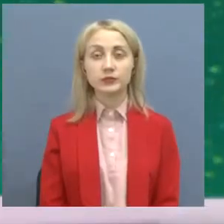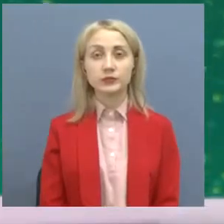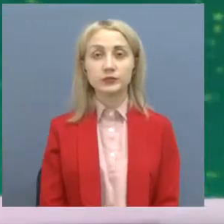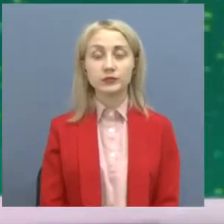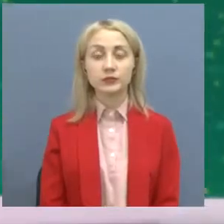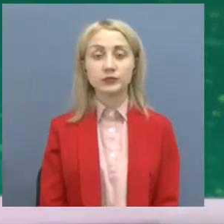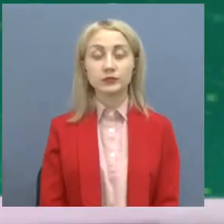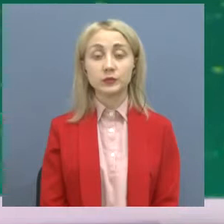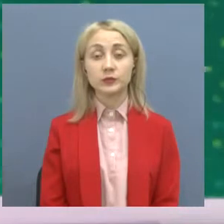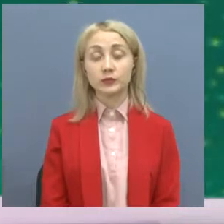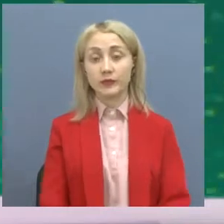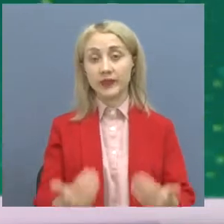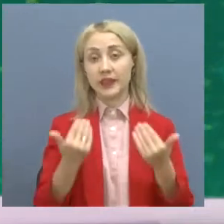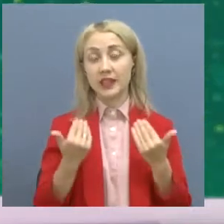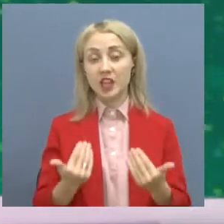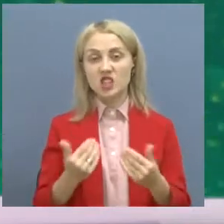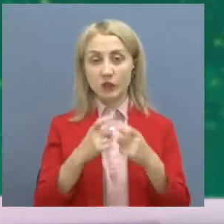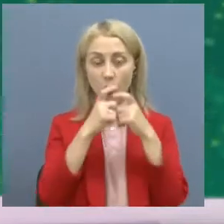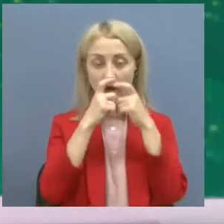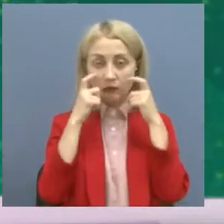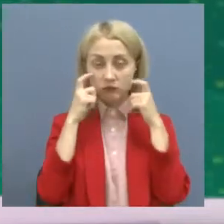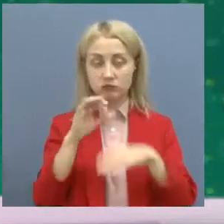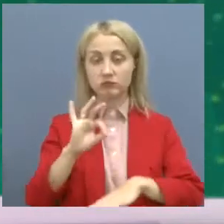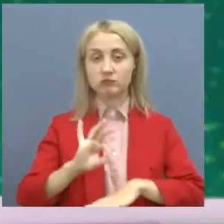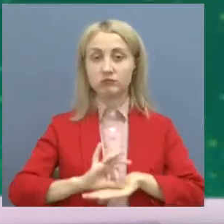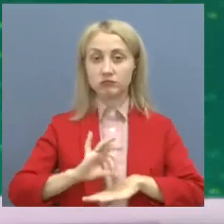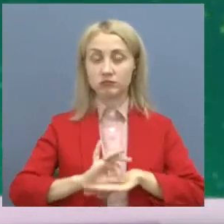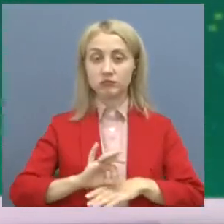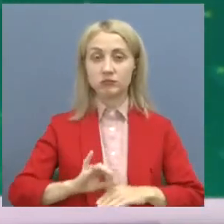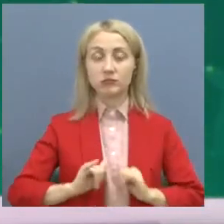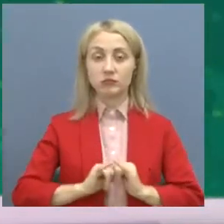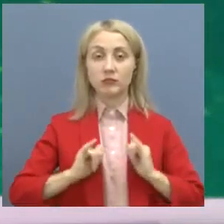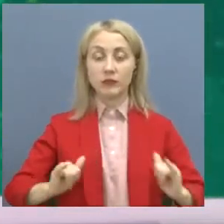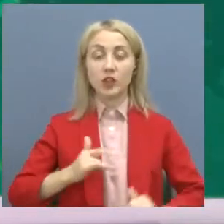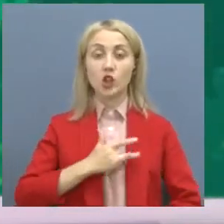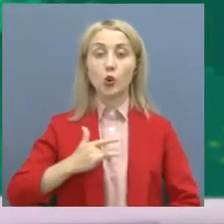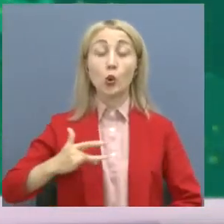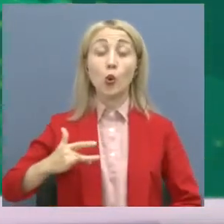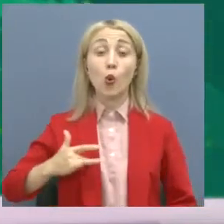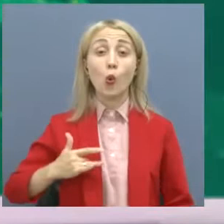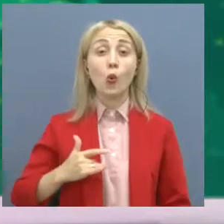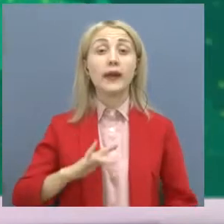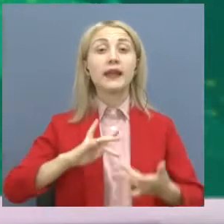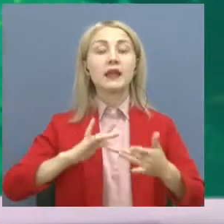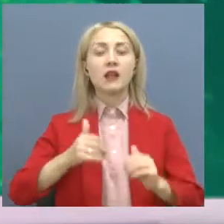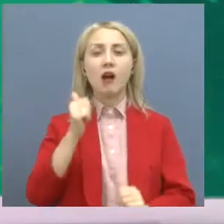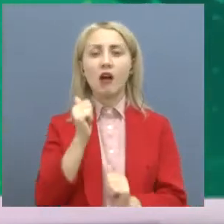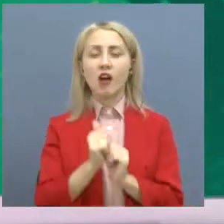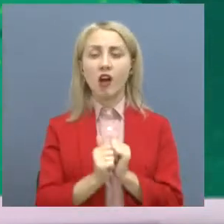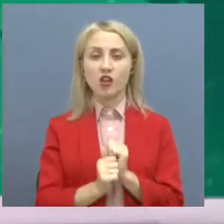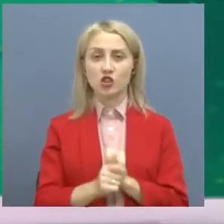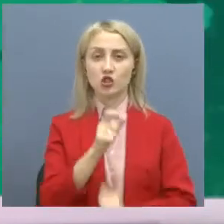Бүгінде әлеуметтік желіде індетке қарсы түрлі ем-дом шаралары қаптап кетті. Соның бірі қой етінен әзірленген сорпа немесе оның